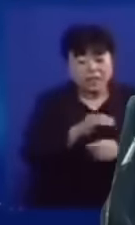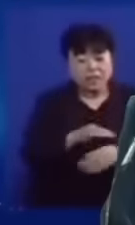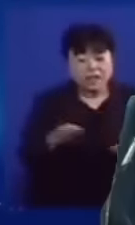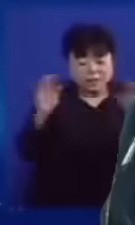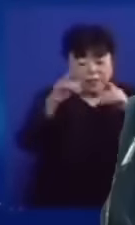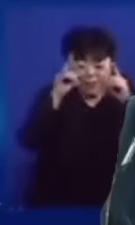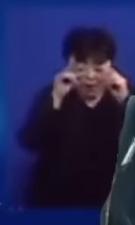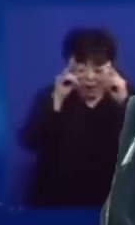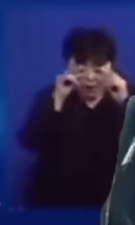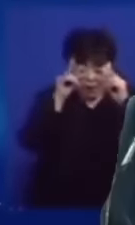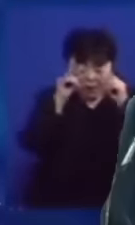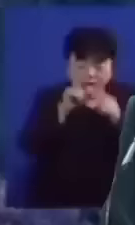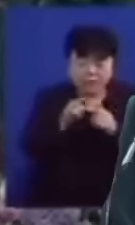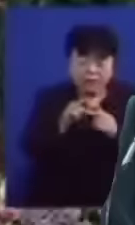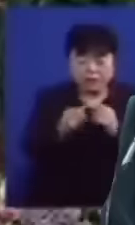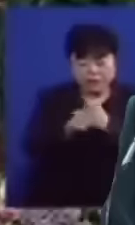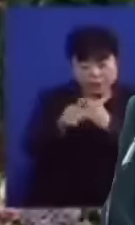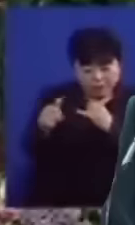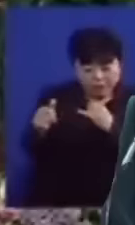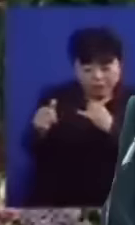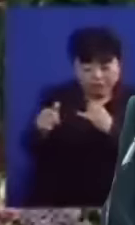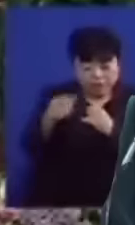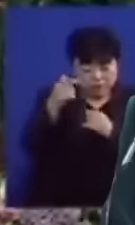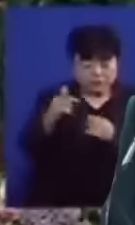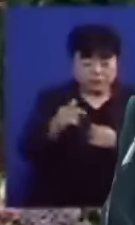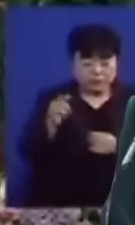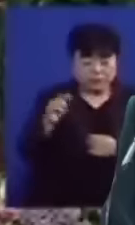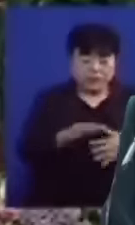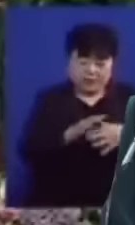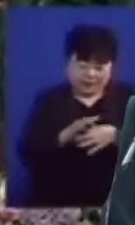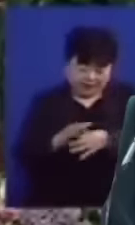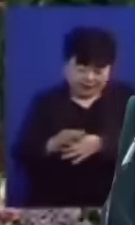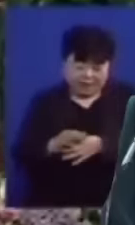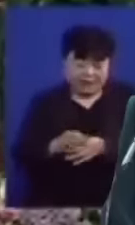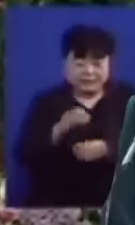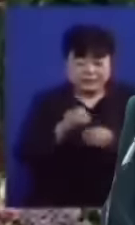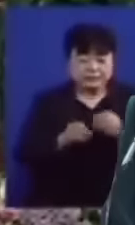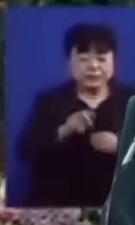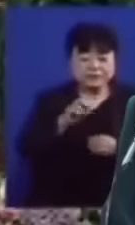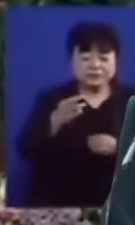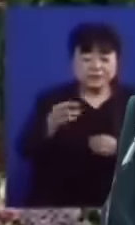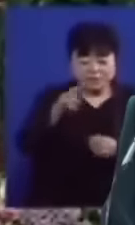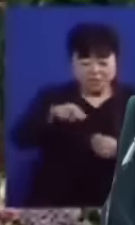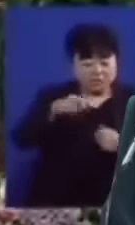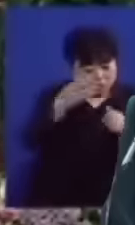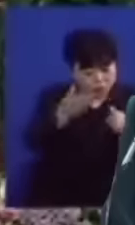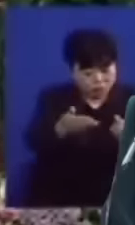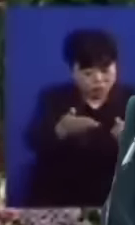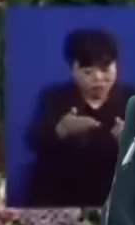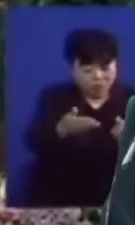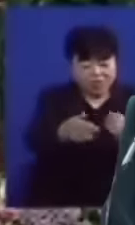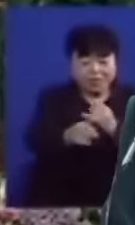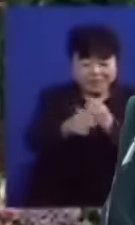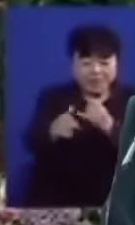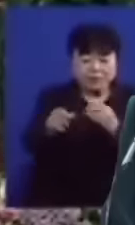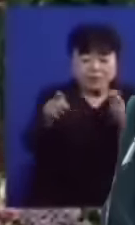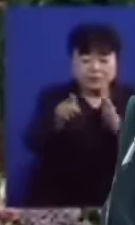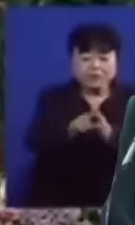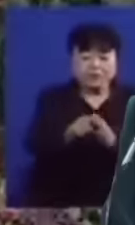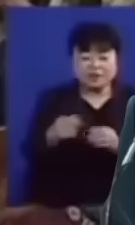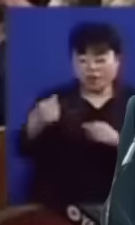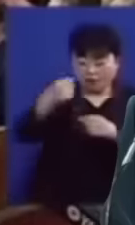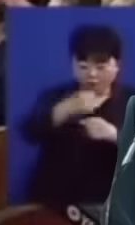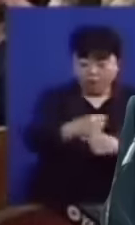불면증과 번민으로 시달리는 남편에게 6개월 동안 하루도 빠짐없이 시편 23편을 읽어주었더니 남편이 신앙도